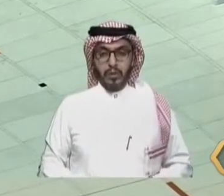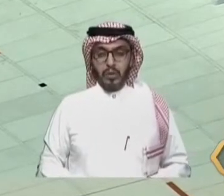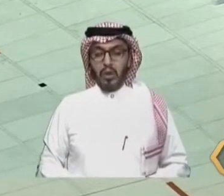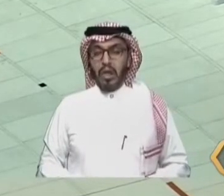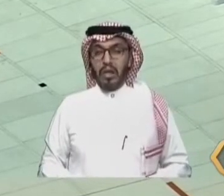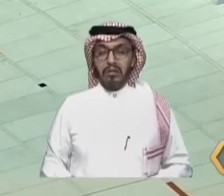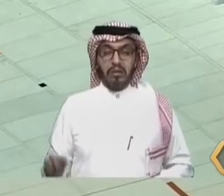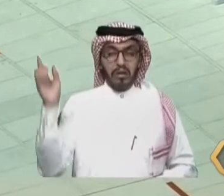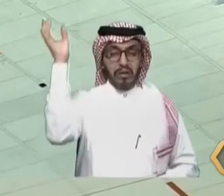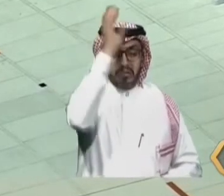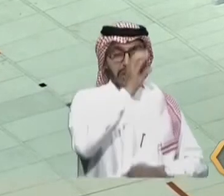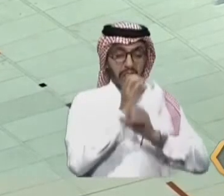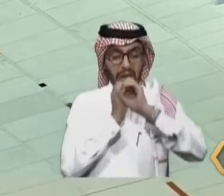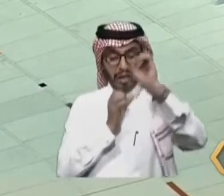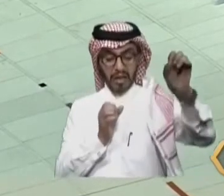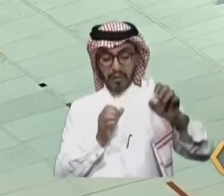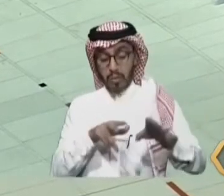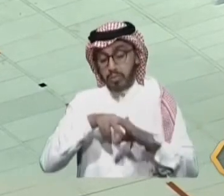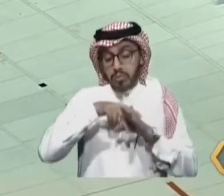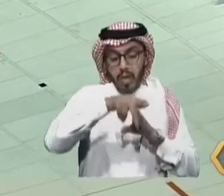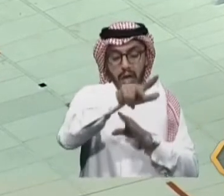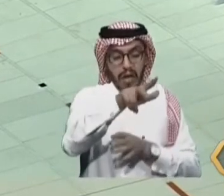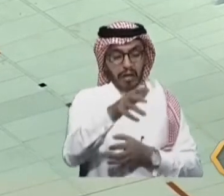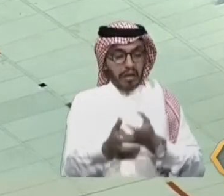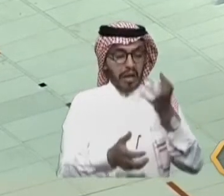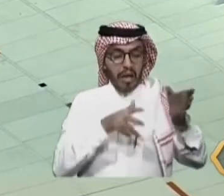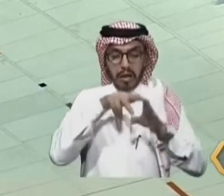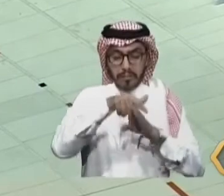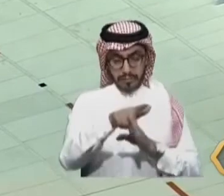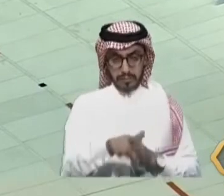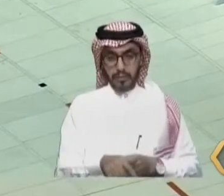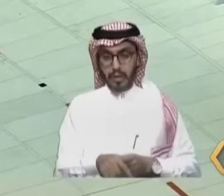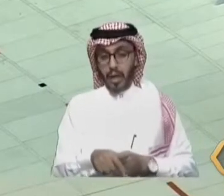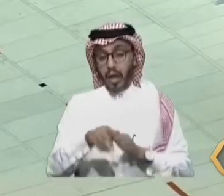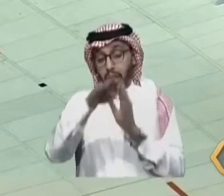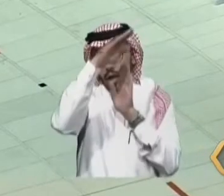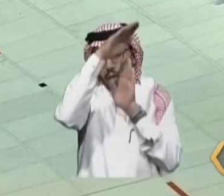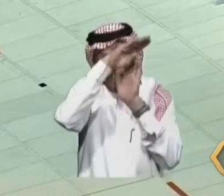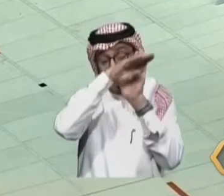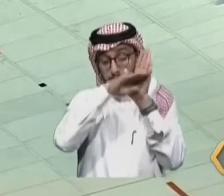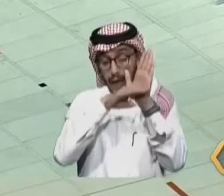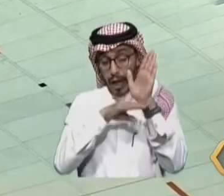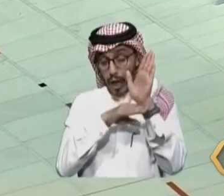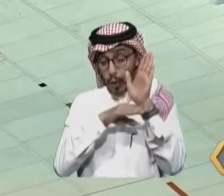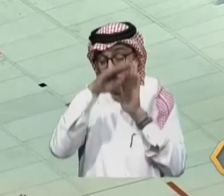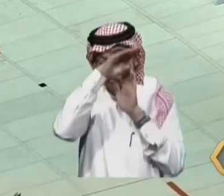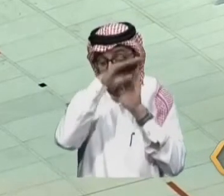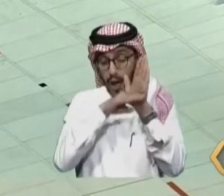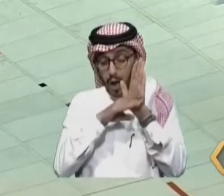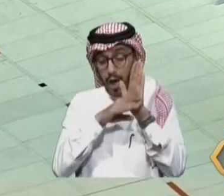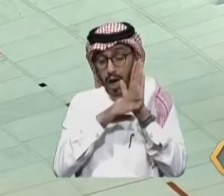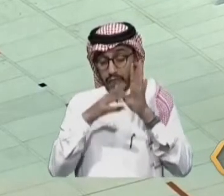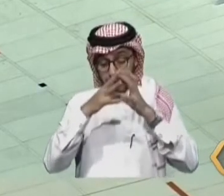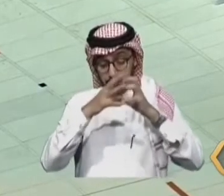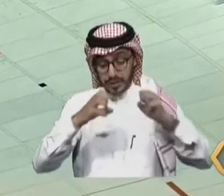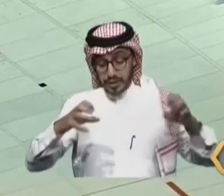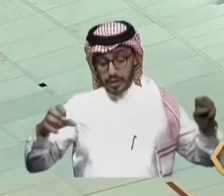وسوء المصير والعذاب في الآخرة، كما جاء بيان ذلك وإيضاحه